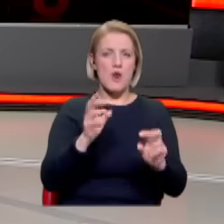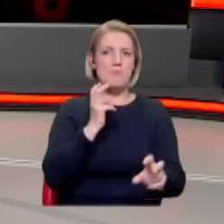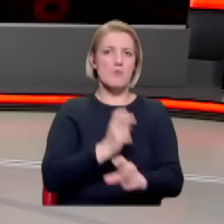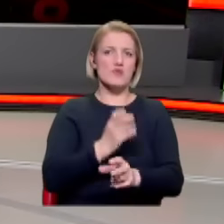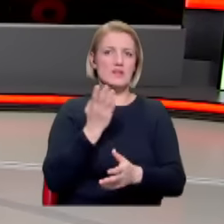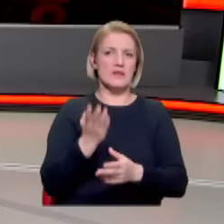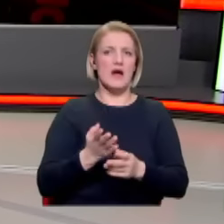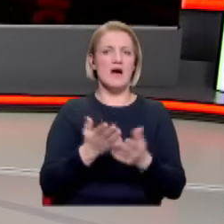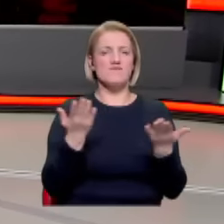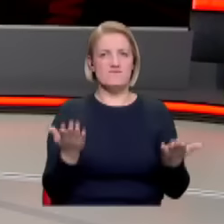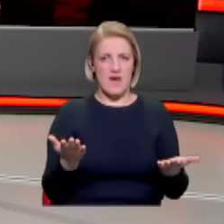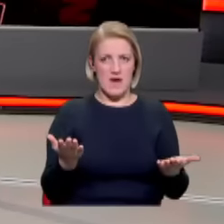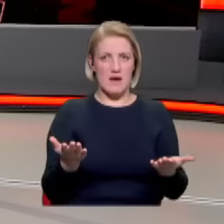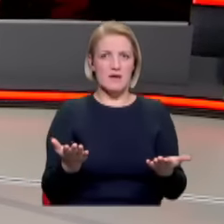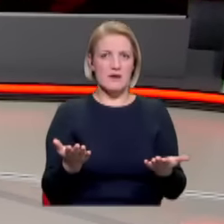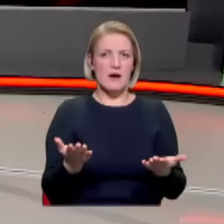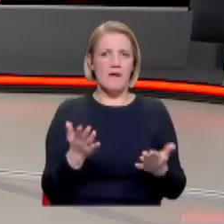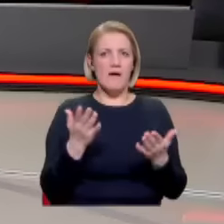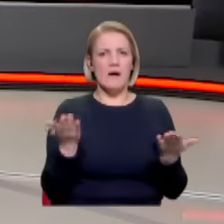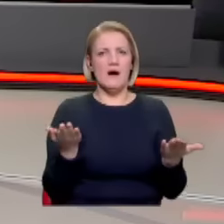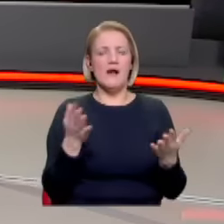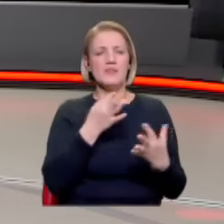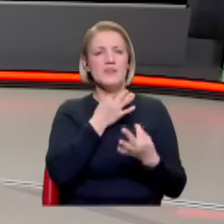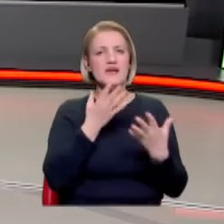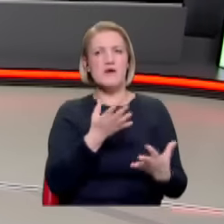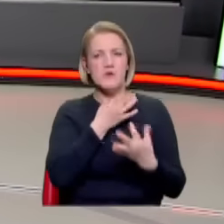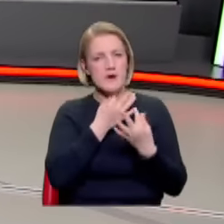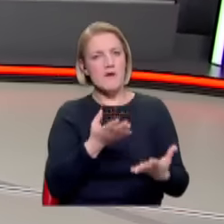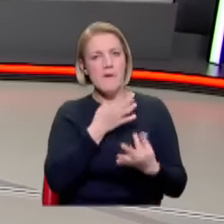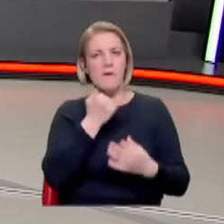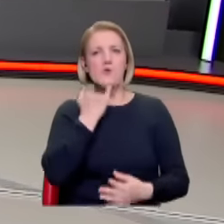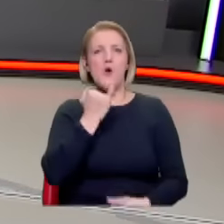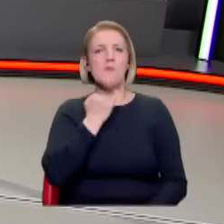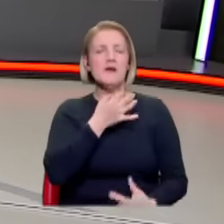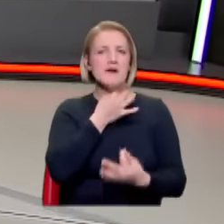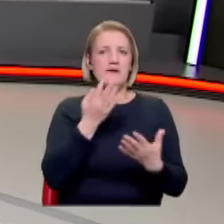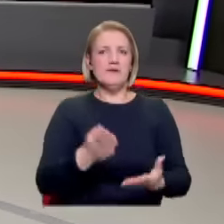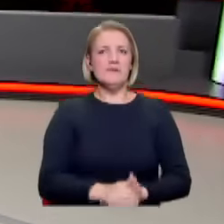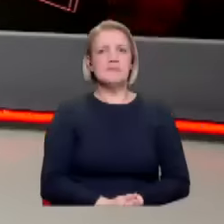boşalttılar. Ve bir de aleni teşekkürler falan alıyorlar. Torpil teşekkürü.